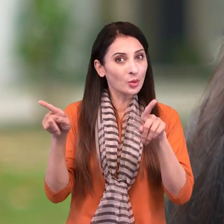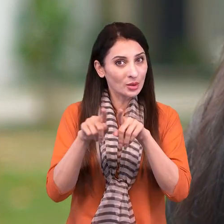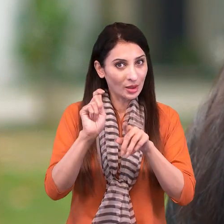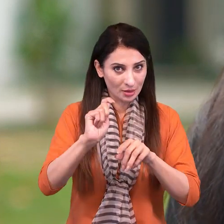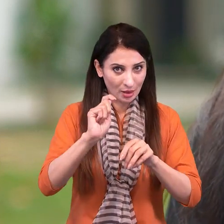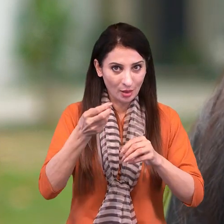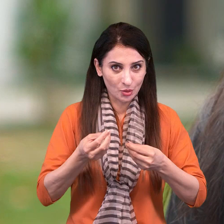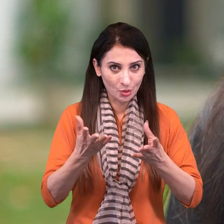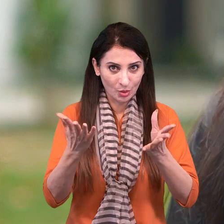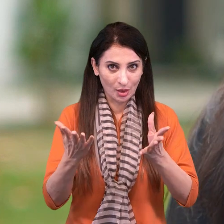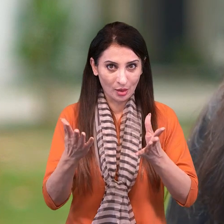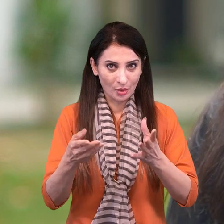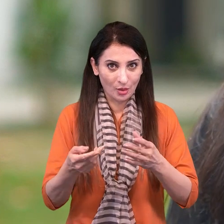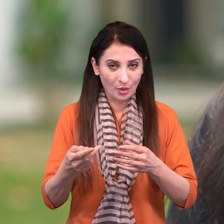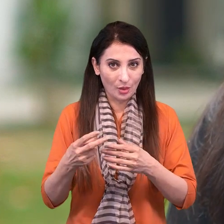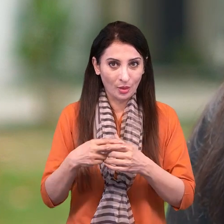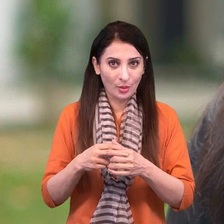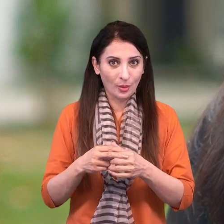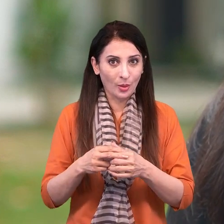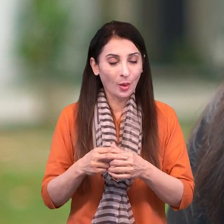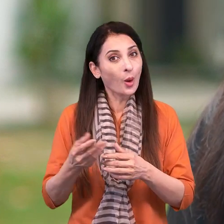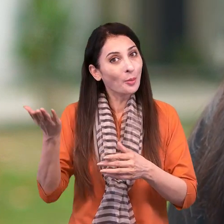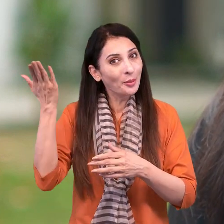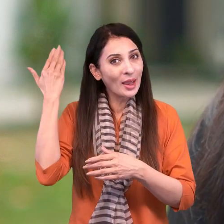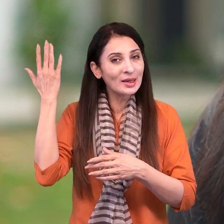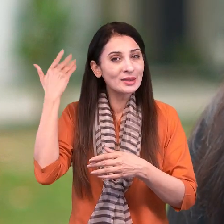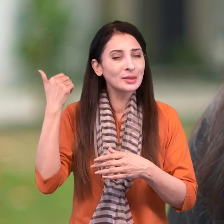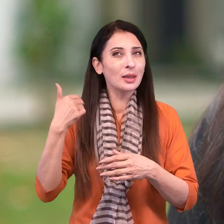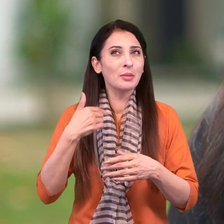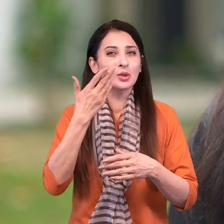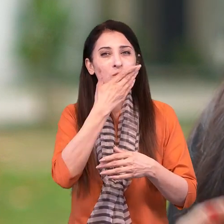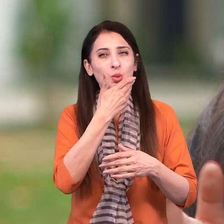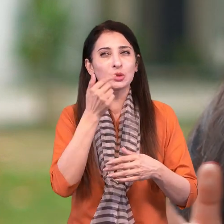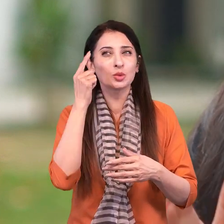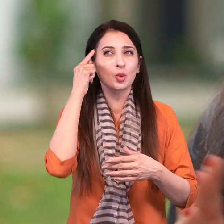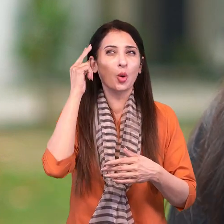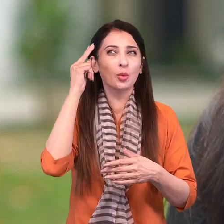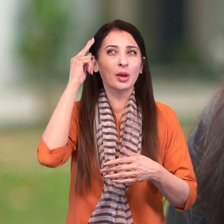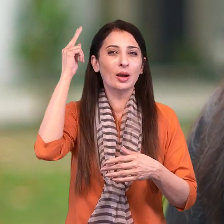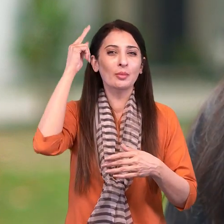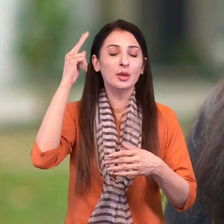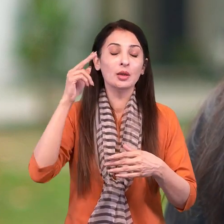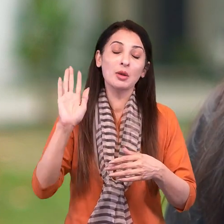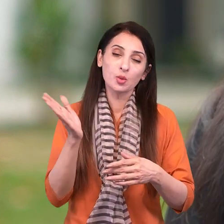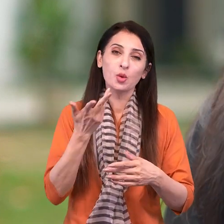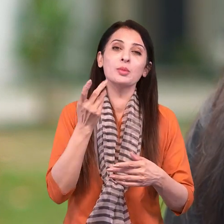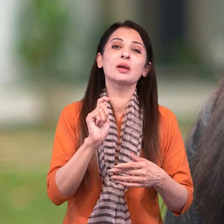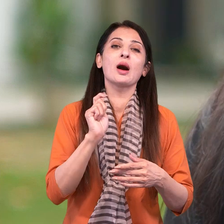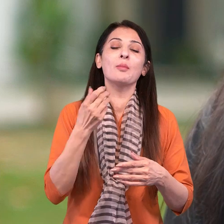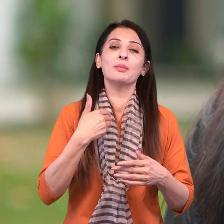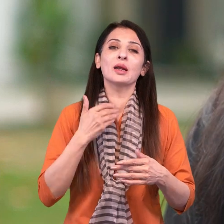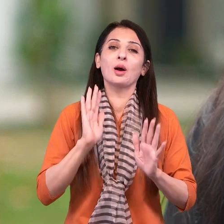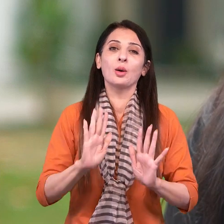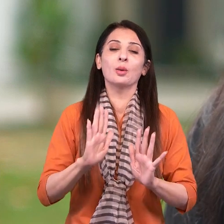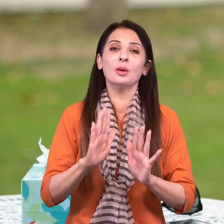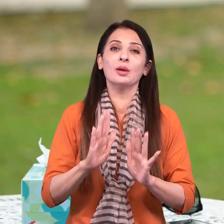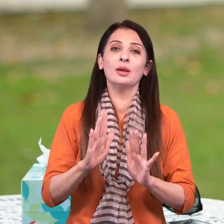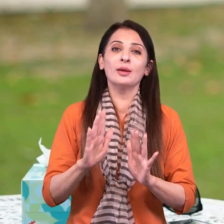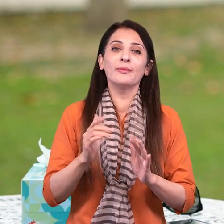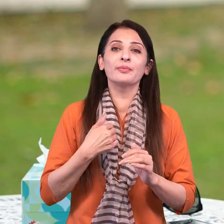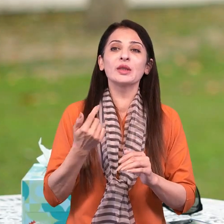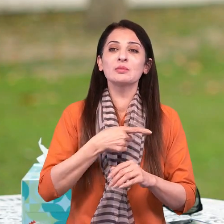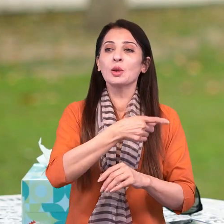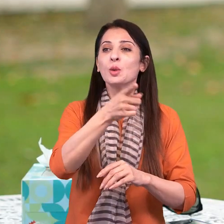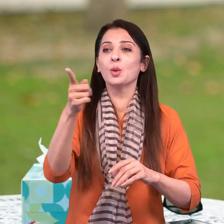स्टार्टेड वर्किंग विद देम, और हमेशा से मुझे एक शौक़ था और मेरा ये ख्वाब था कि मैं जो भी करूं